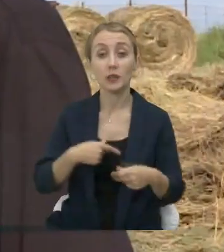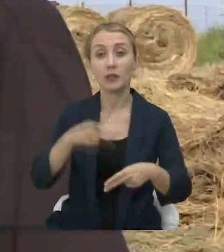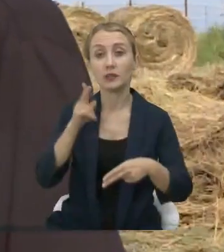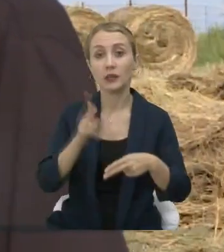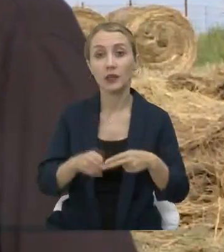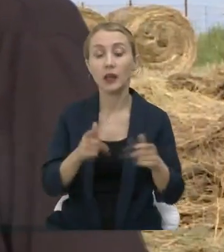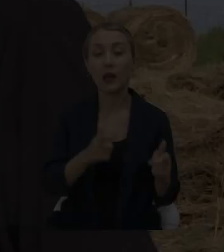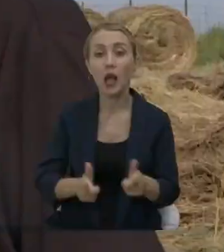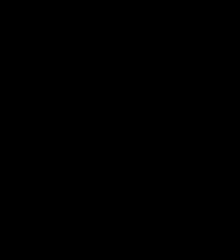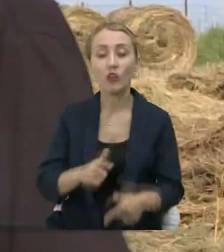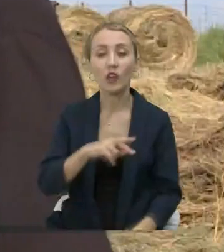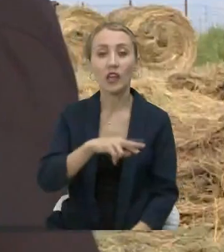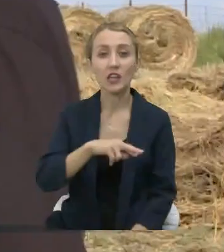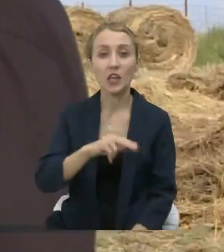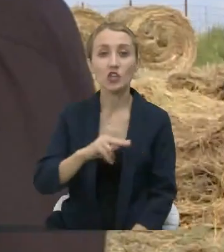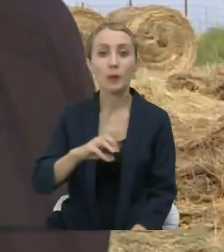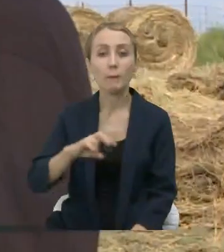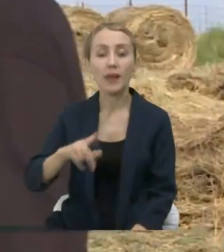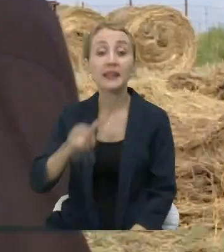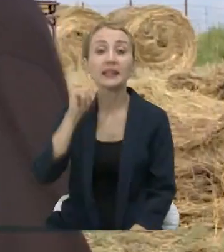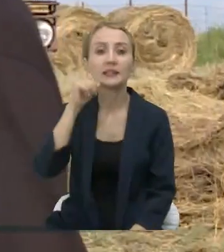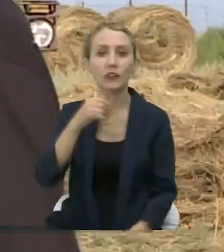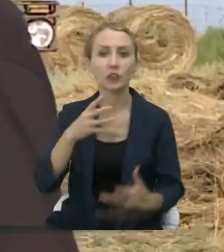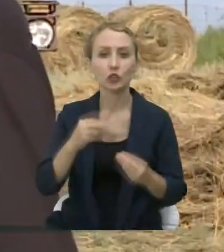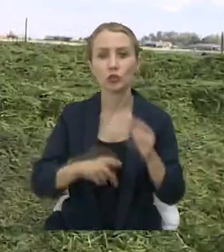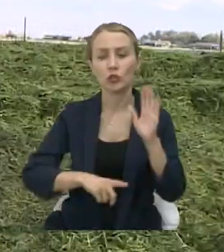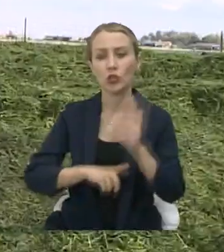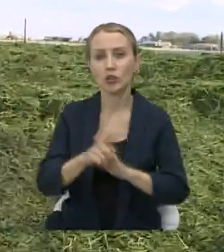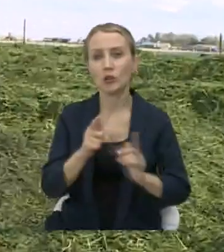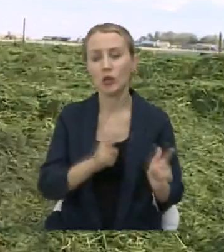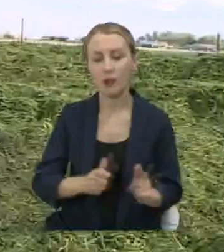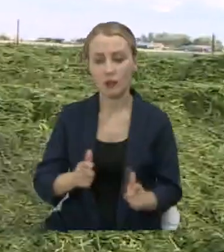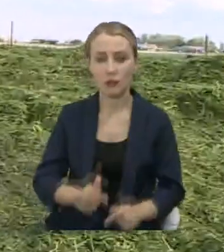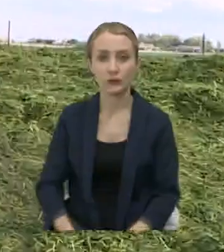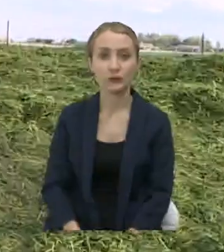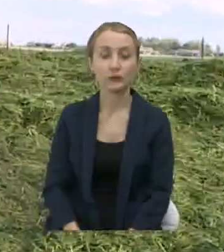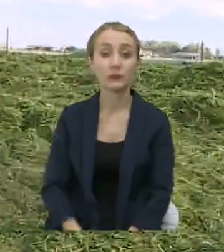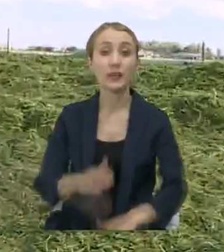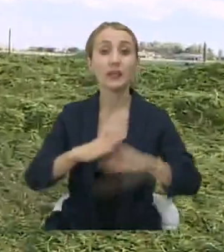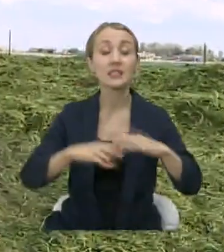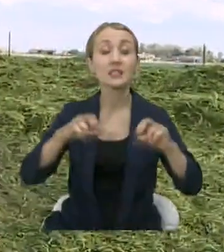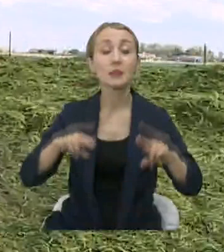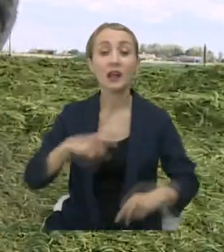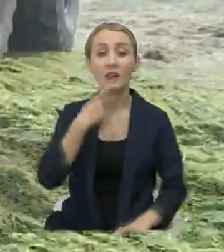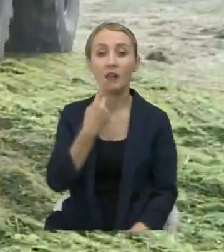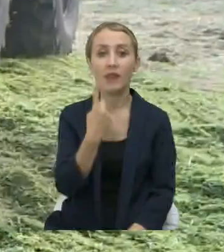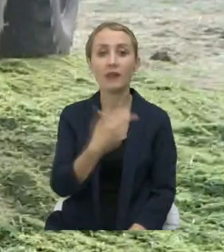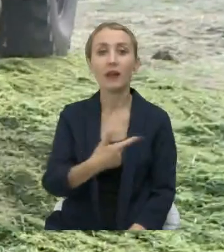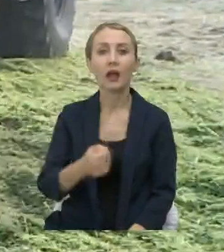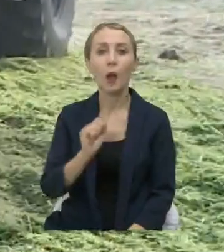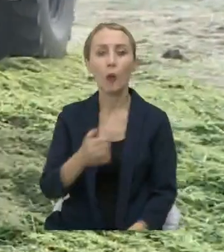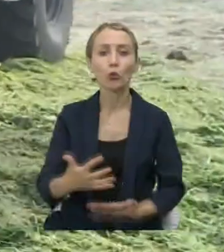заготовку ячменя. С завтрашнего дня мы начнем суданку заготавливать. Специалисты рассказывают, что с 1 гектара можно будет